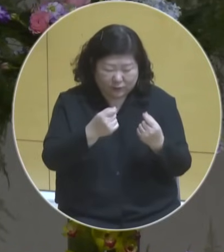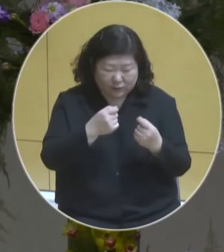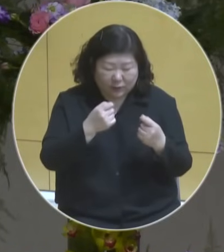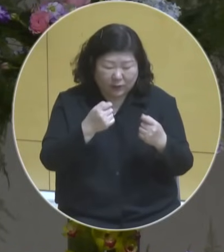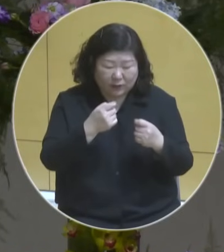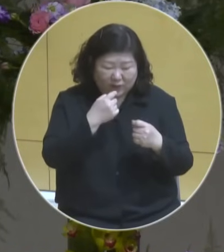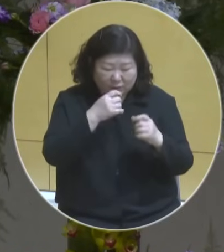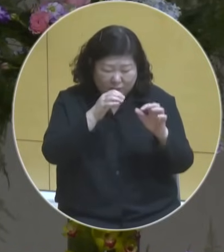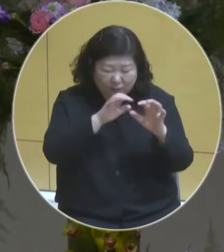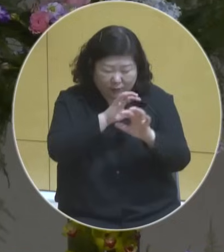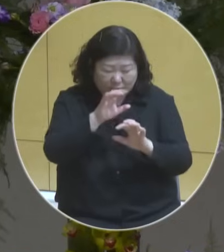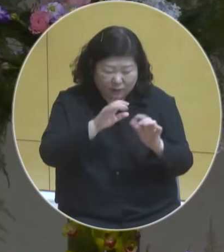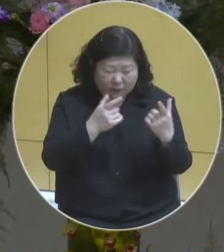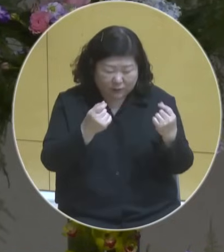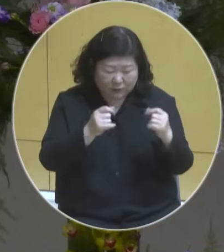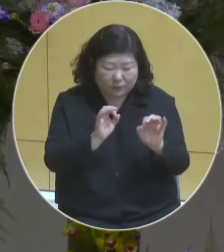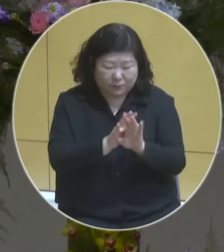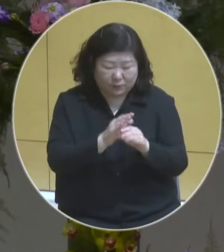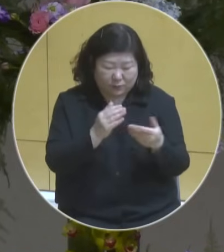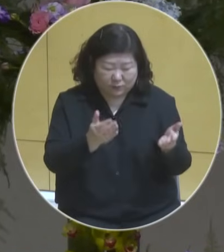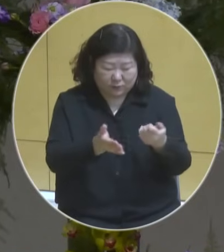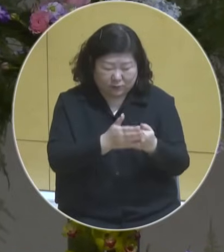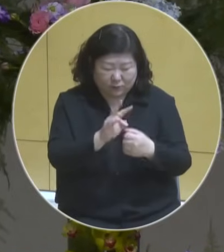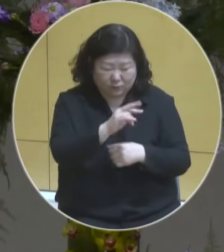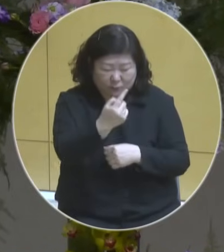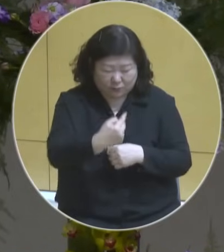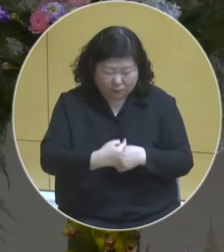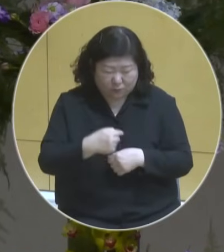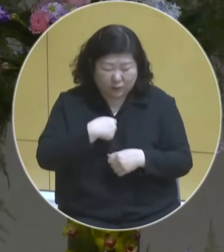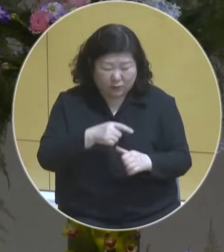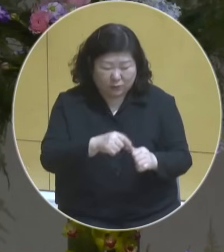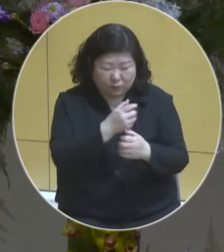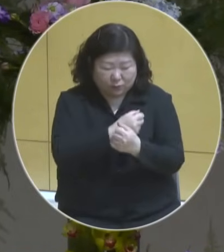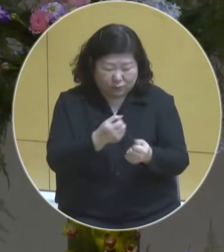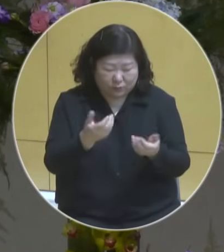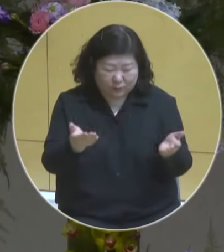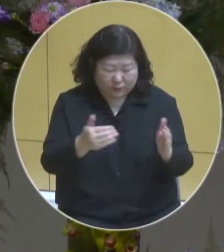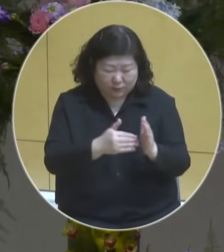하였으니 너는 내게로 돌아오라 내가 너를 구속하였음이니라